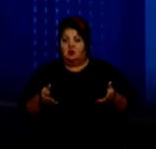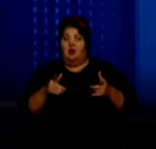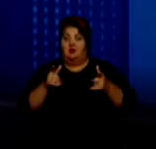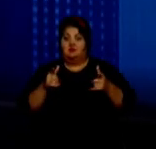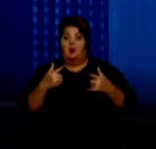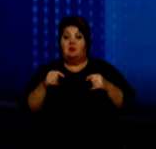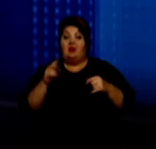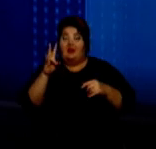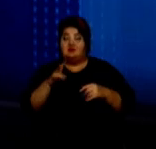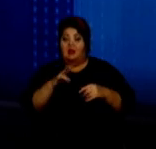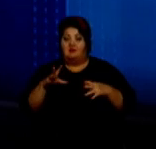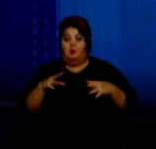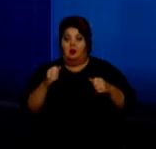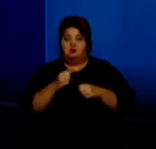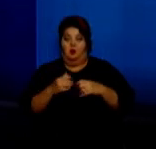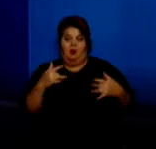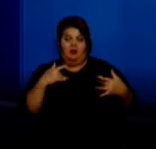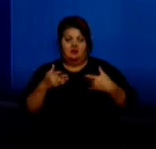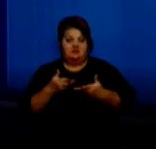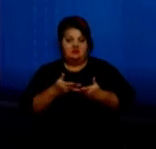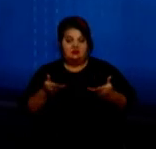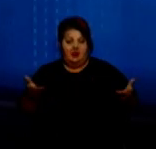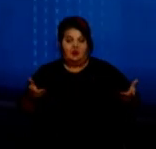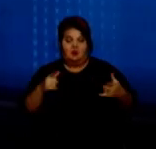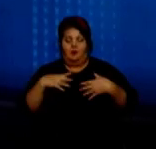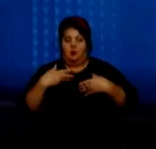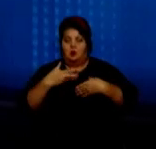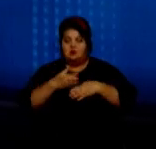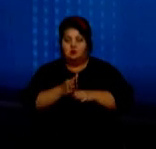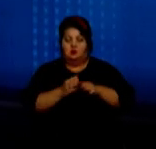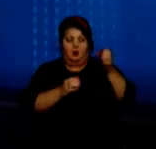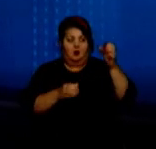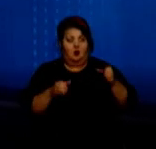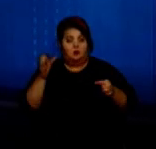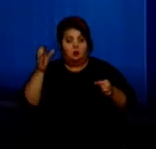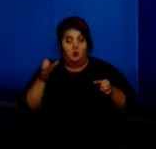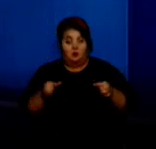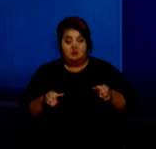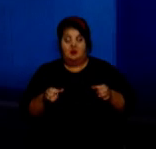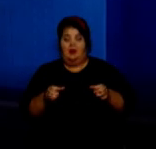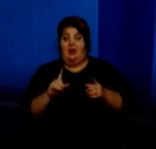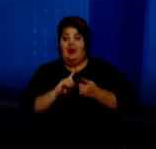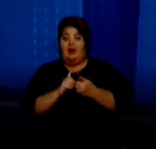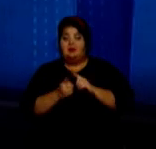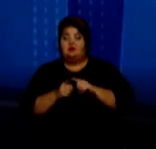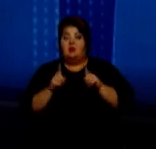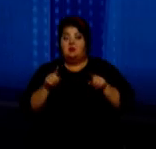сцену, і були зруйновані там колони декоративно-опорні, і замість них утворені додаткові